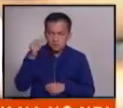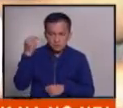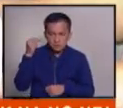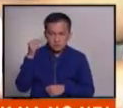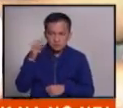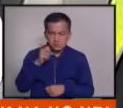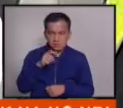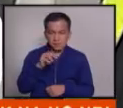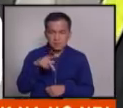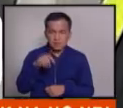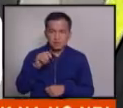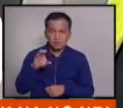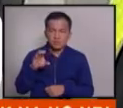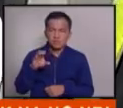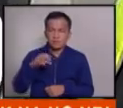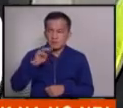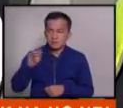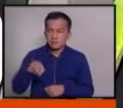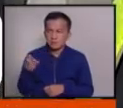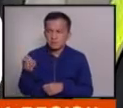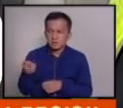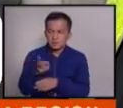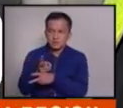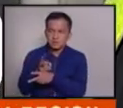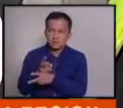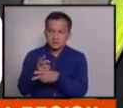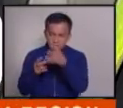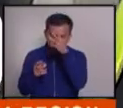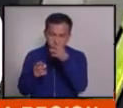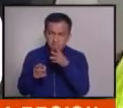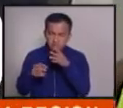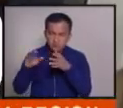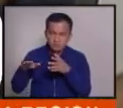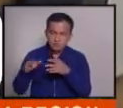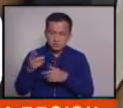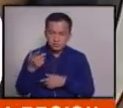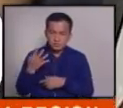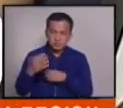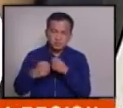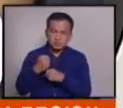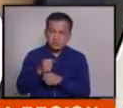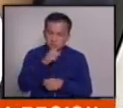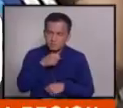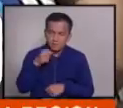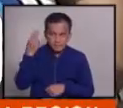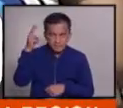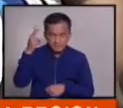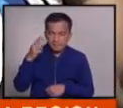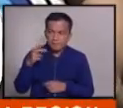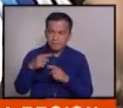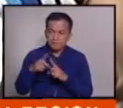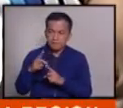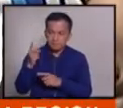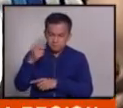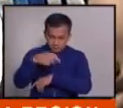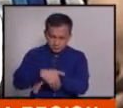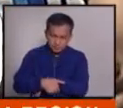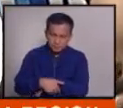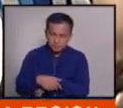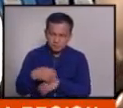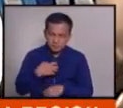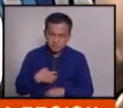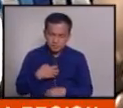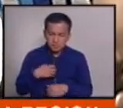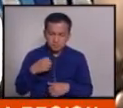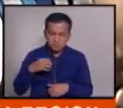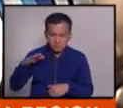Sampaloc, Maynila. Pinaaalagaan daw ng mga magulang ang bata sa 24 anyos sa tiyuhin. Pero isang gabi, dumaing daw